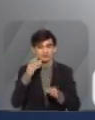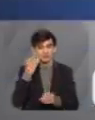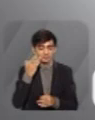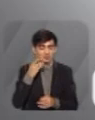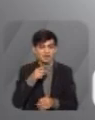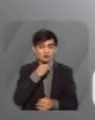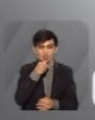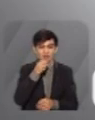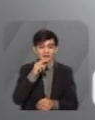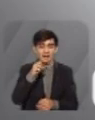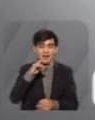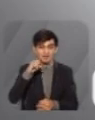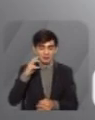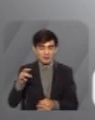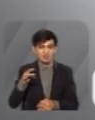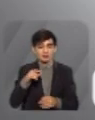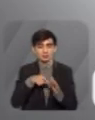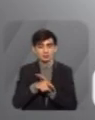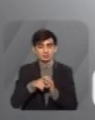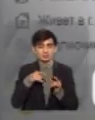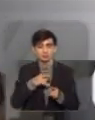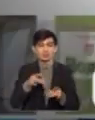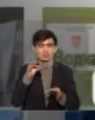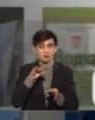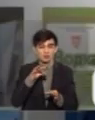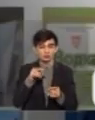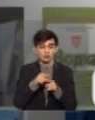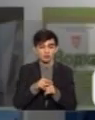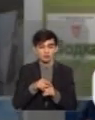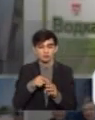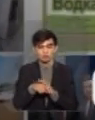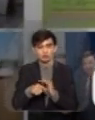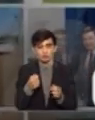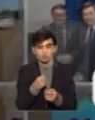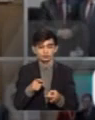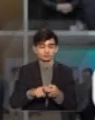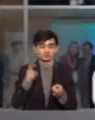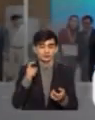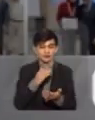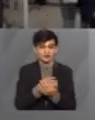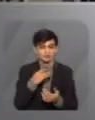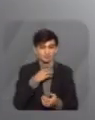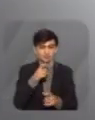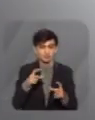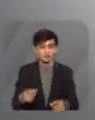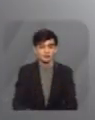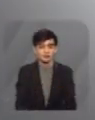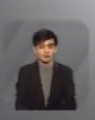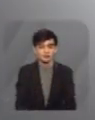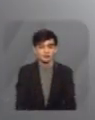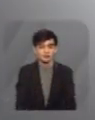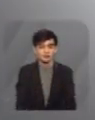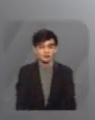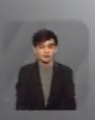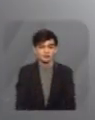Қайнар Олжай принципке кетіп, туылған күн деп жазатындарды Фейсбукте достықтан шығарып жібереді. Жан Болат Саньяз, Кирилл Ефремов,